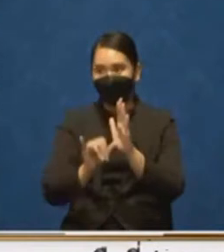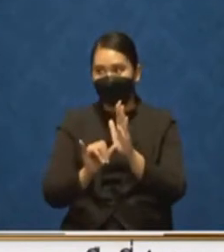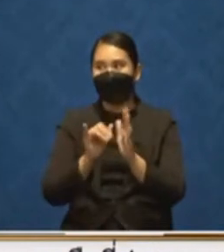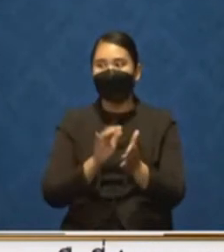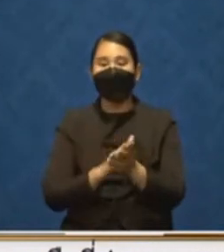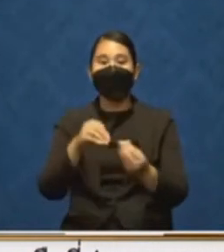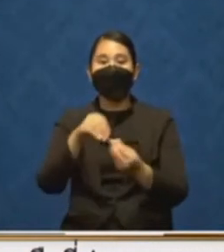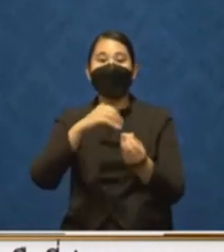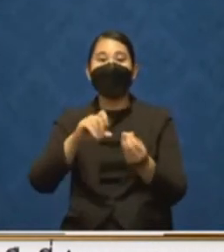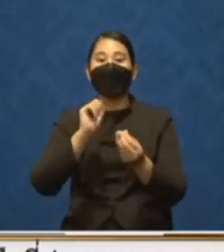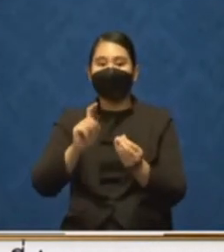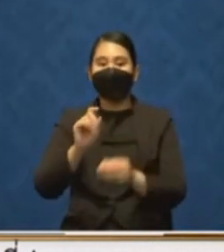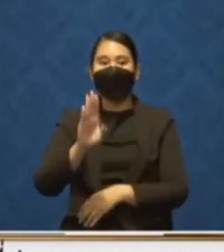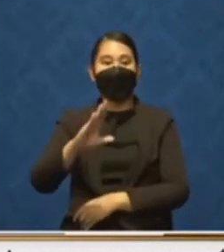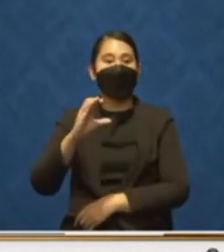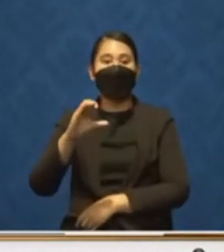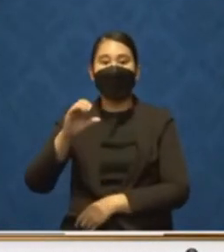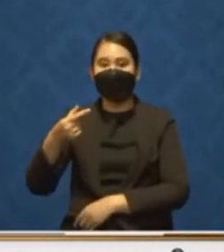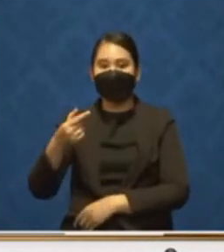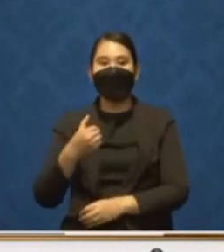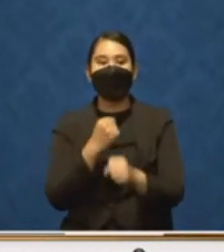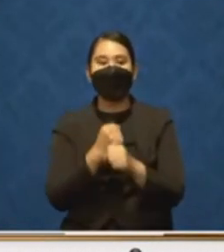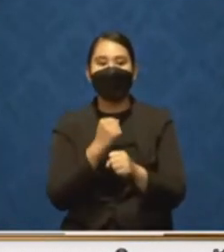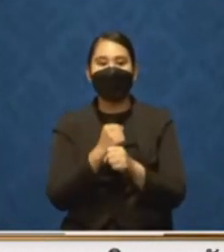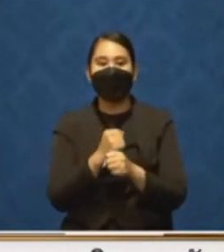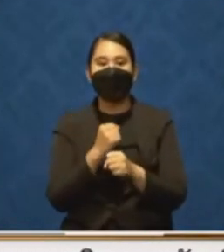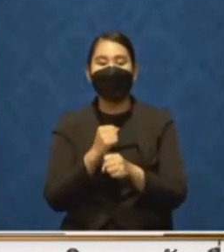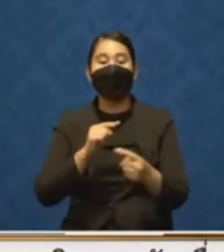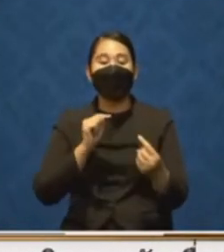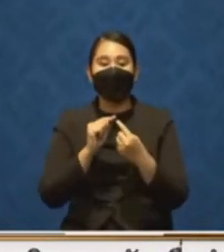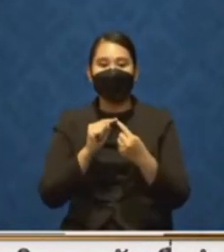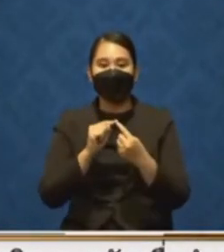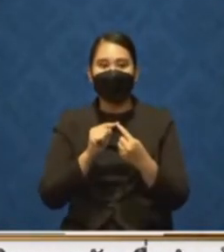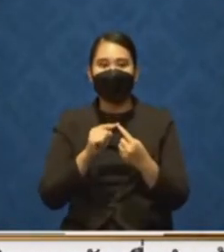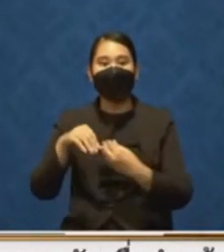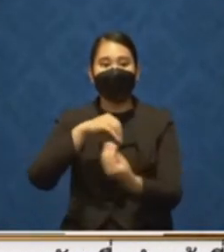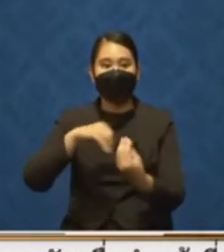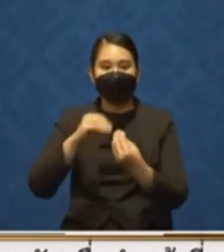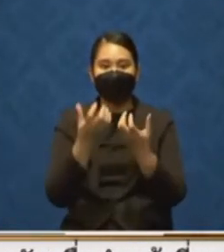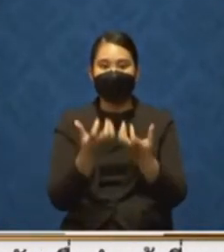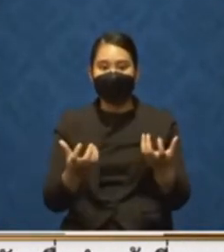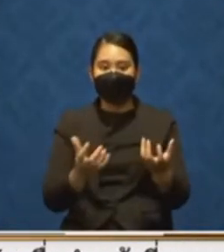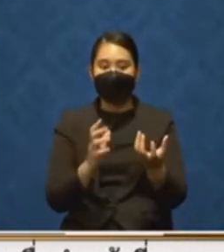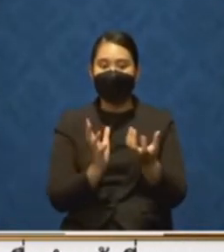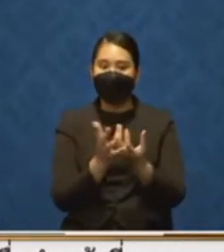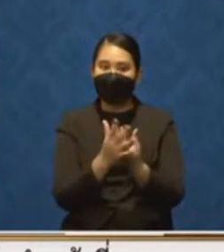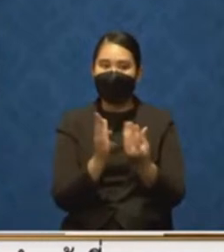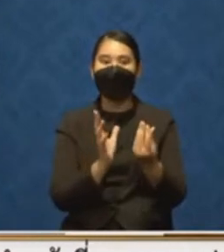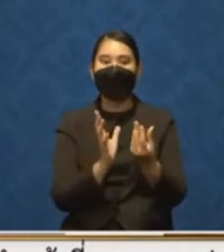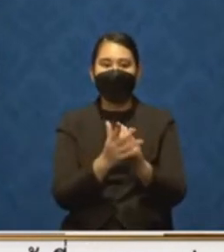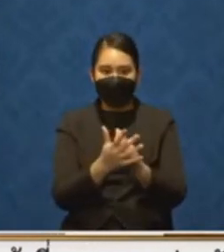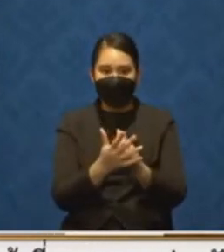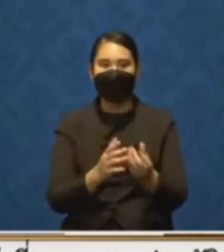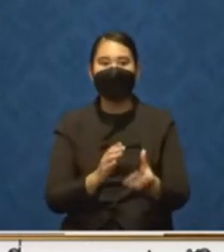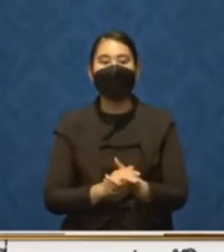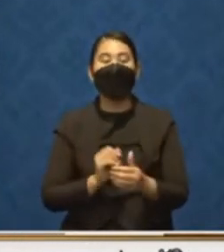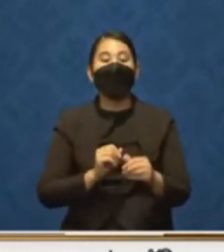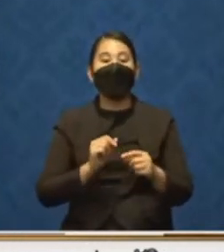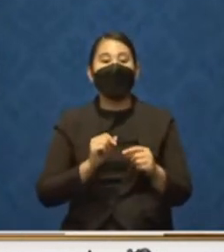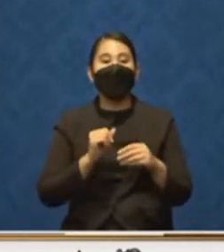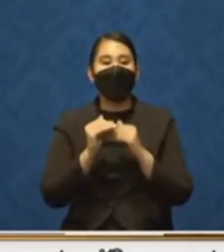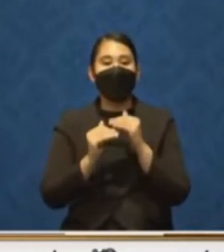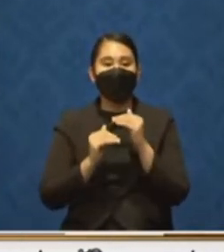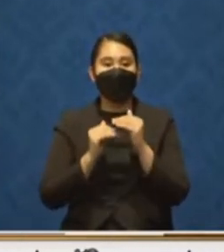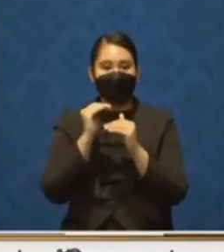BCGส่งเสริมเพื่อสร้างมูลค่าเพิ่มมาเป็นวาดสูงแต่รุจิแต่เกษตรจะอยู่จังหวัดจะกรรมการาเมื่อกี้